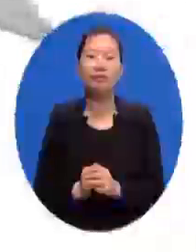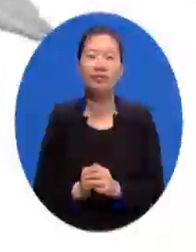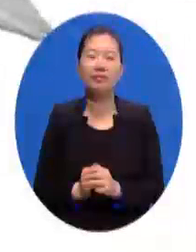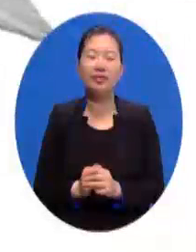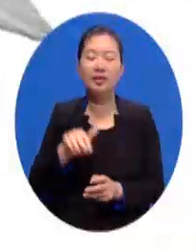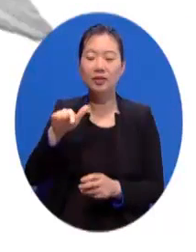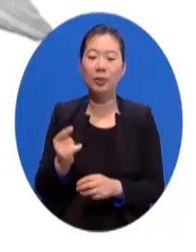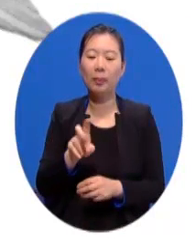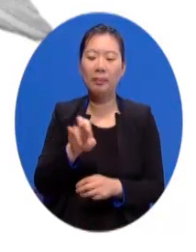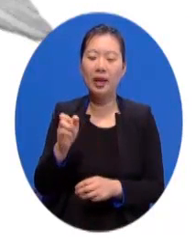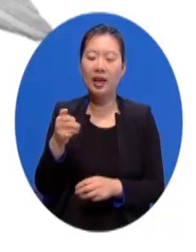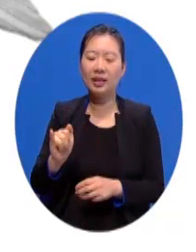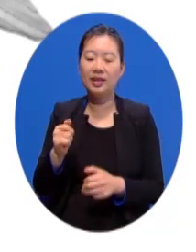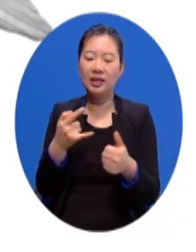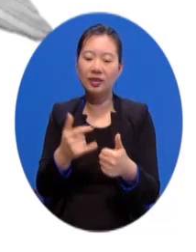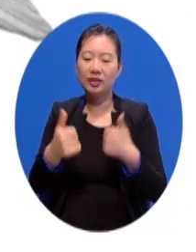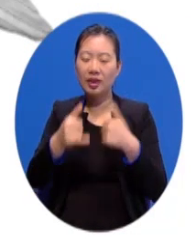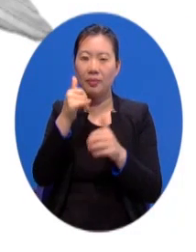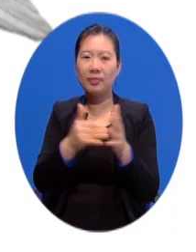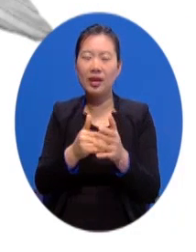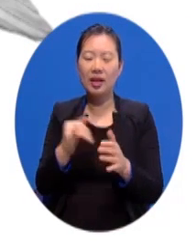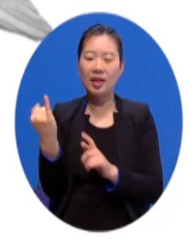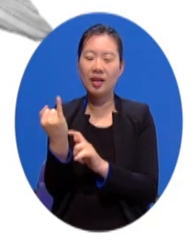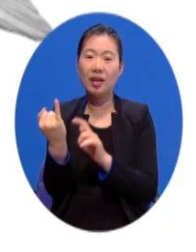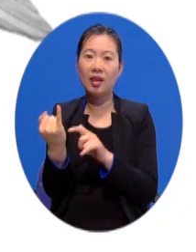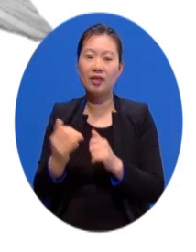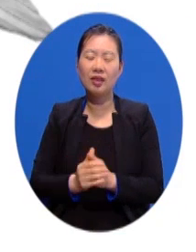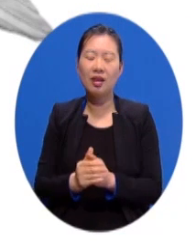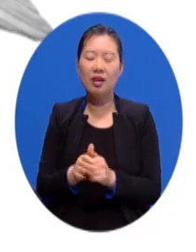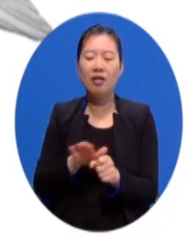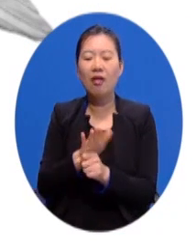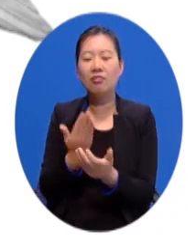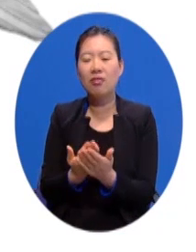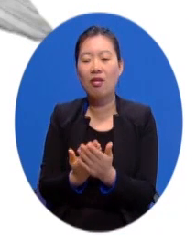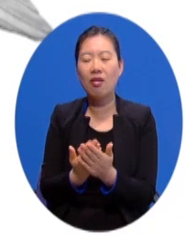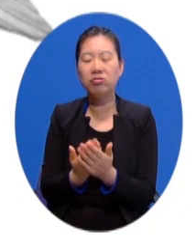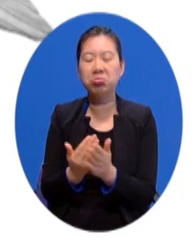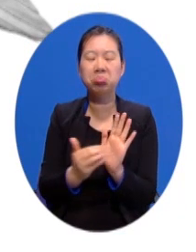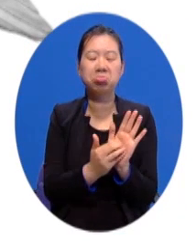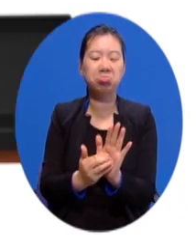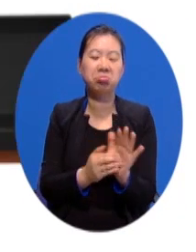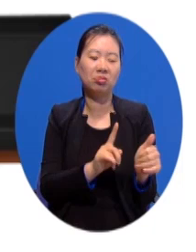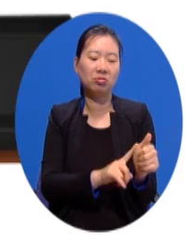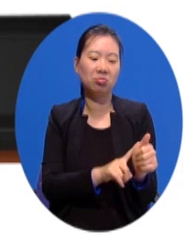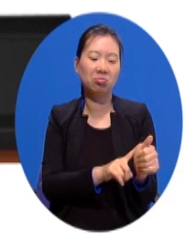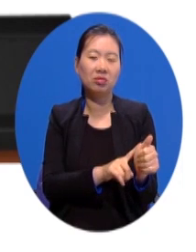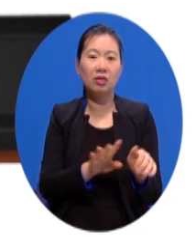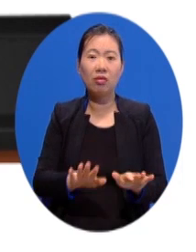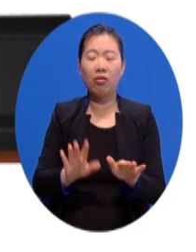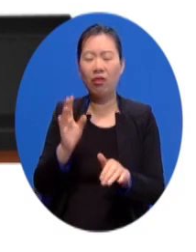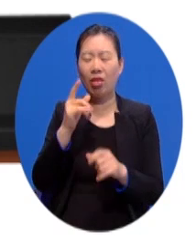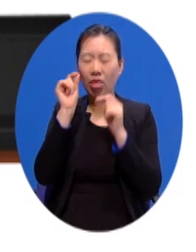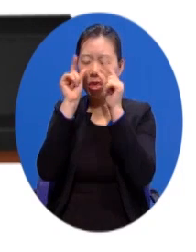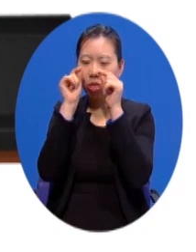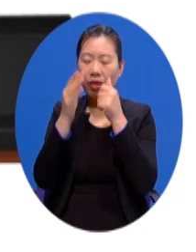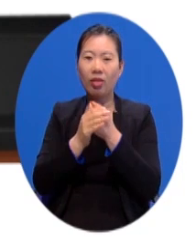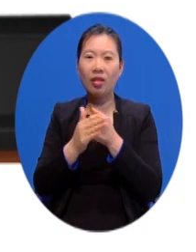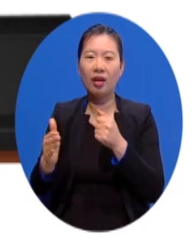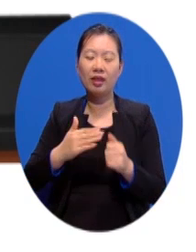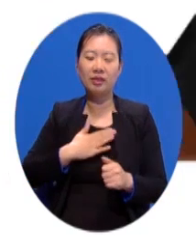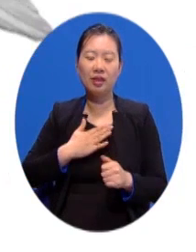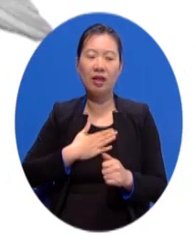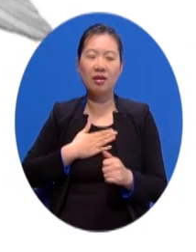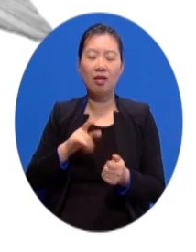초파리에게도 실험해봤습니다. 암컷 초파리에게 구애했다 거절당한 수컷 초파리. 그런데 잠을 안 재우니까